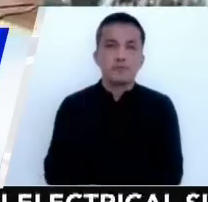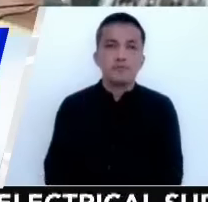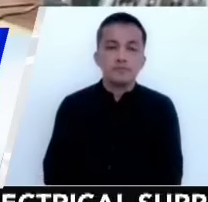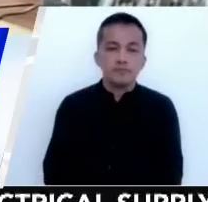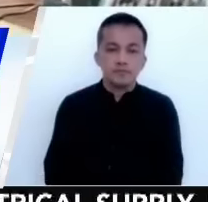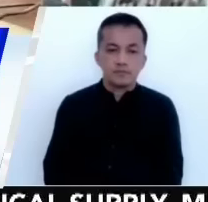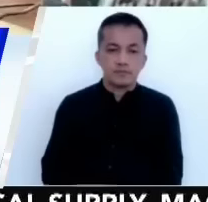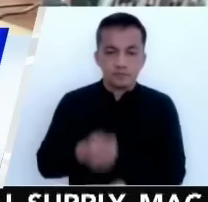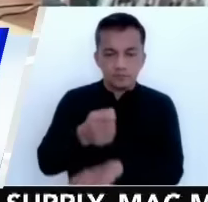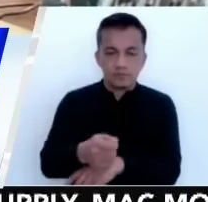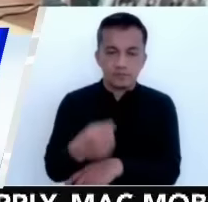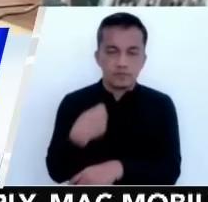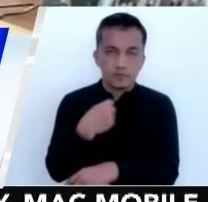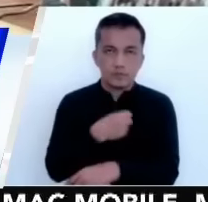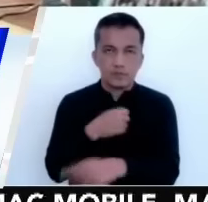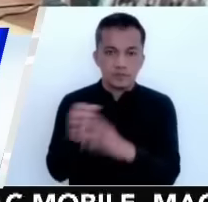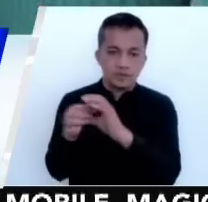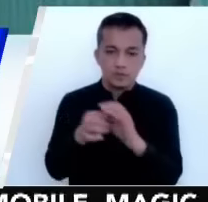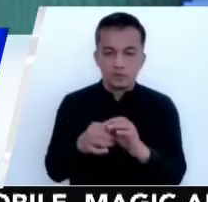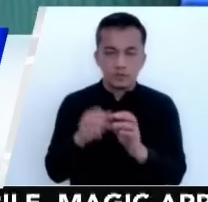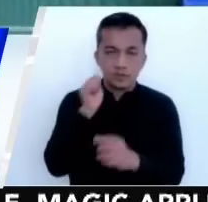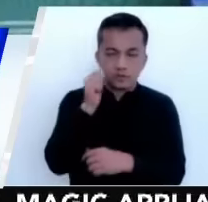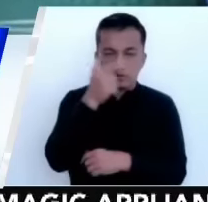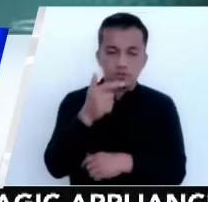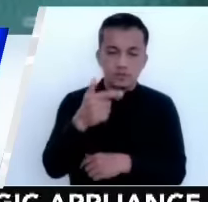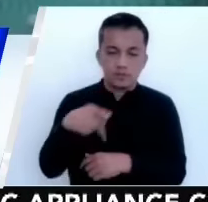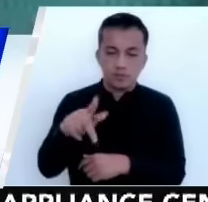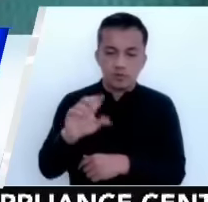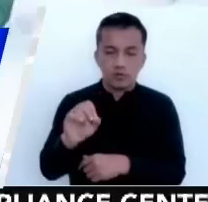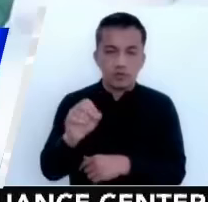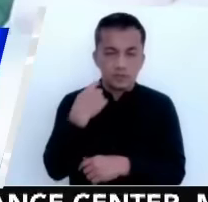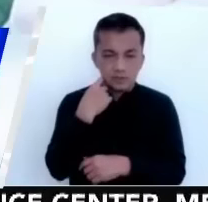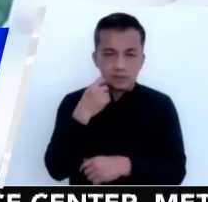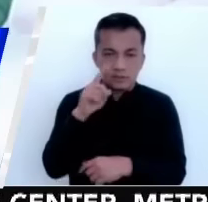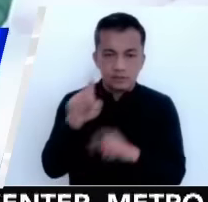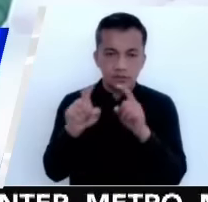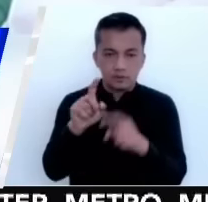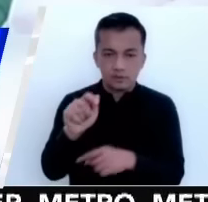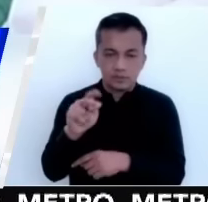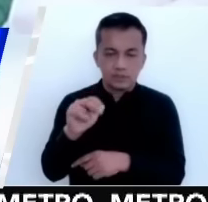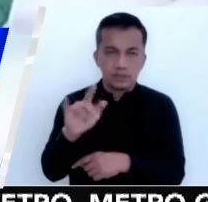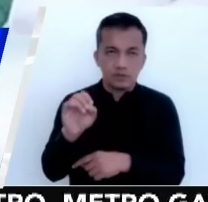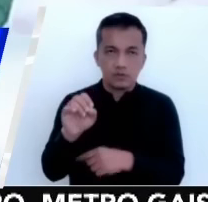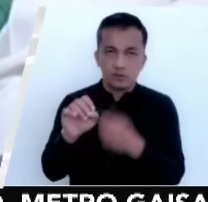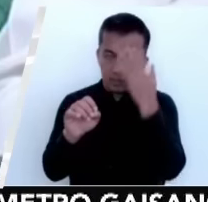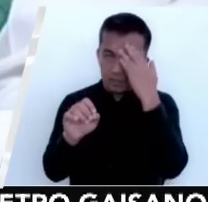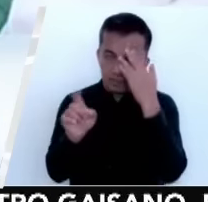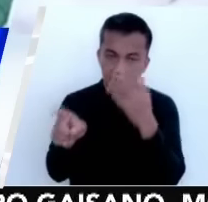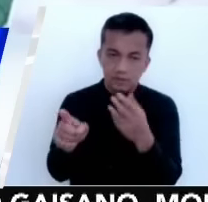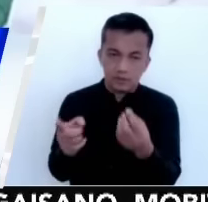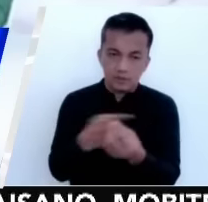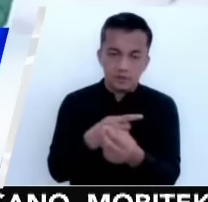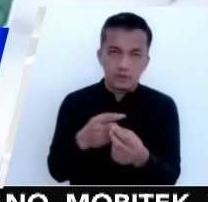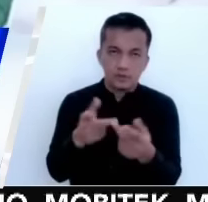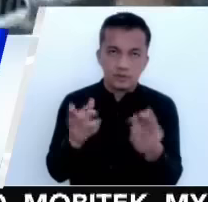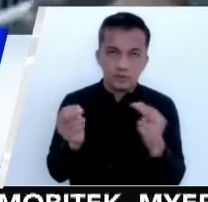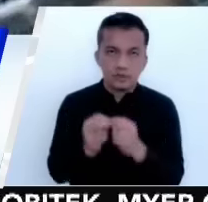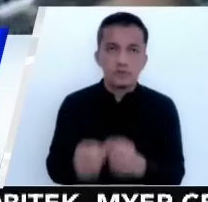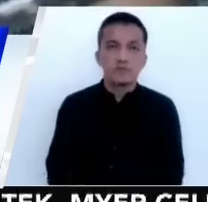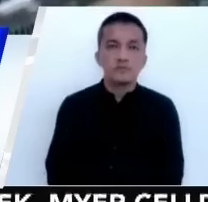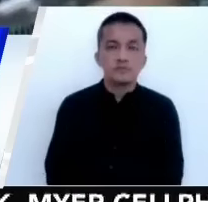sa kaugnayan ni Gu sa Pogo kanina, natanong si Tansingco kung alam na ba niyang sibak na siya sa posisyon.